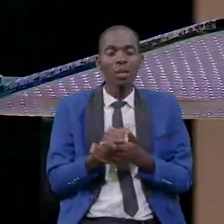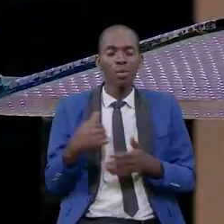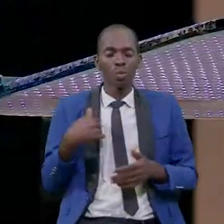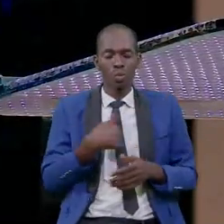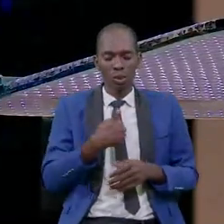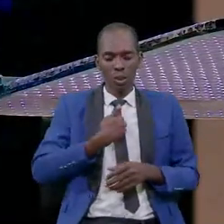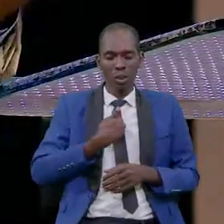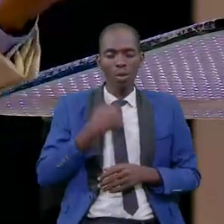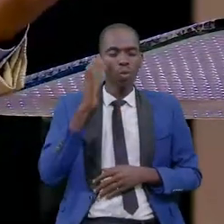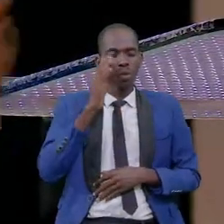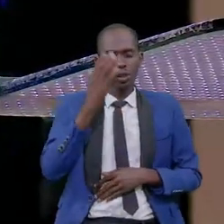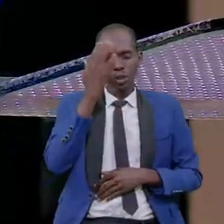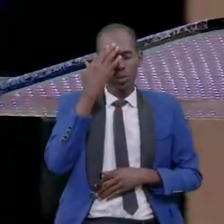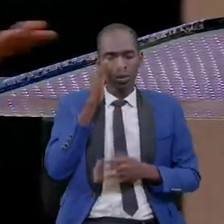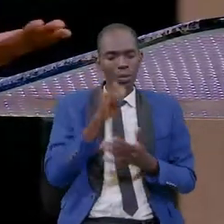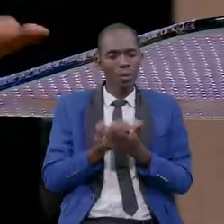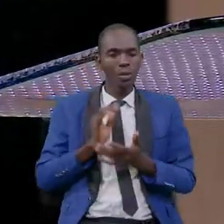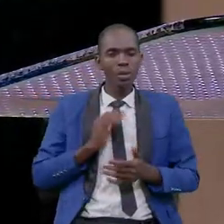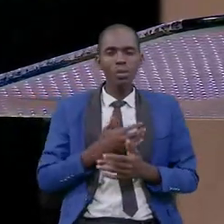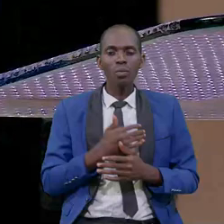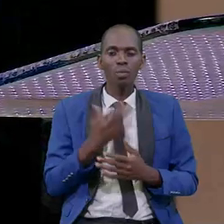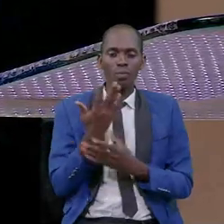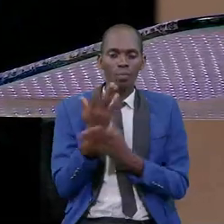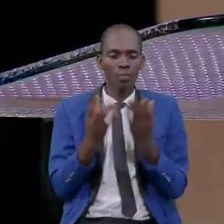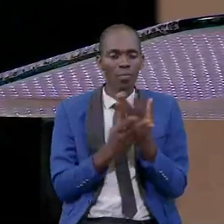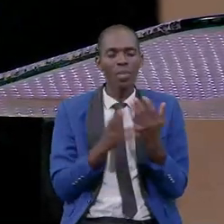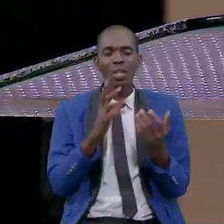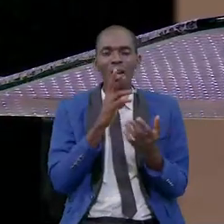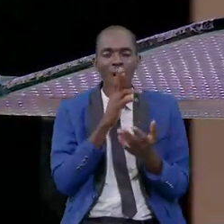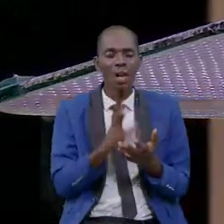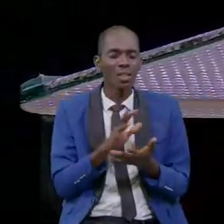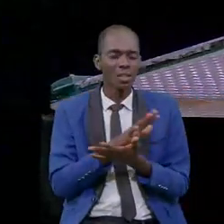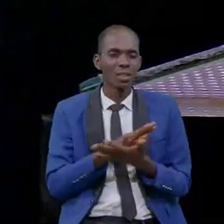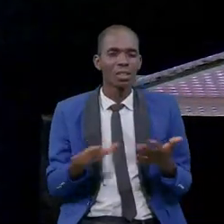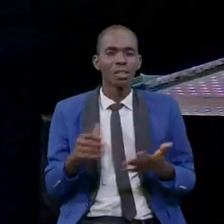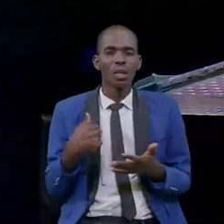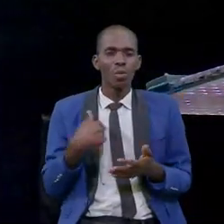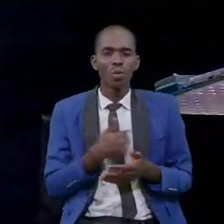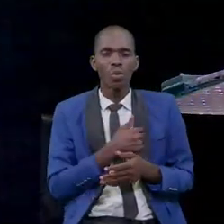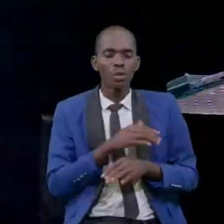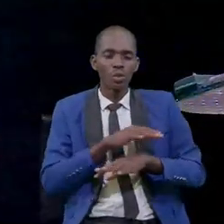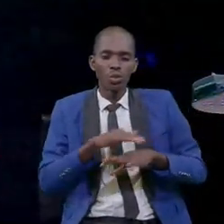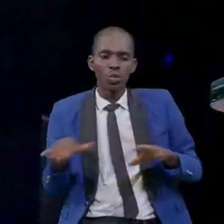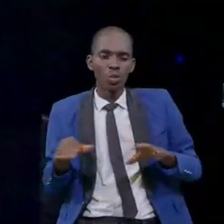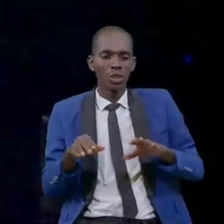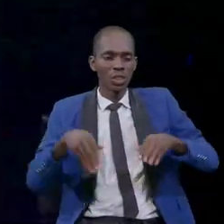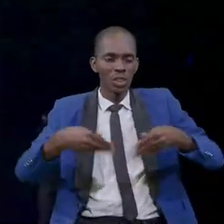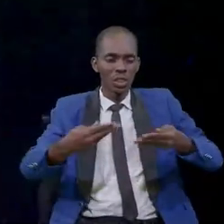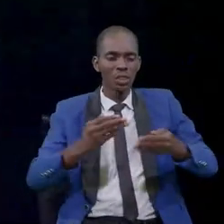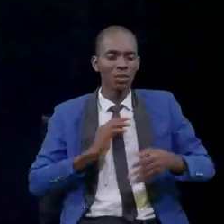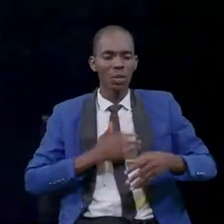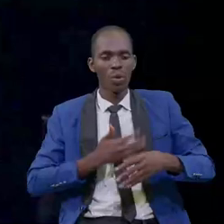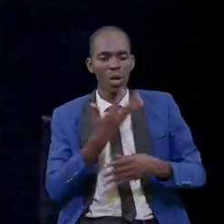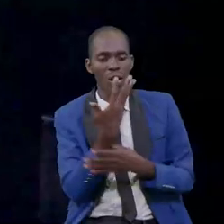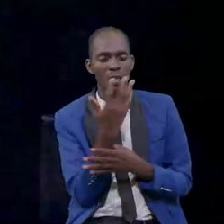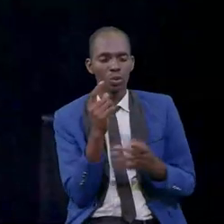nos mains sont pures. Mais nous ne faisons rien directement, nous ne faisons pas le mal,